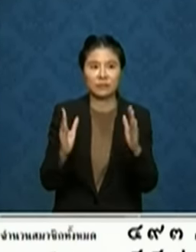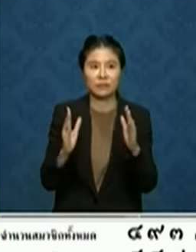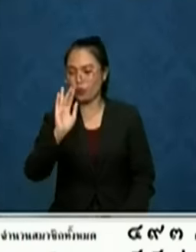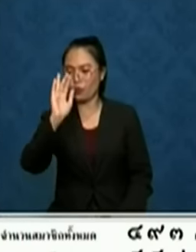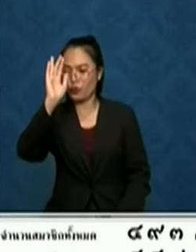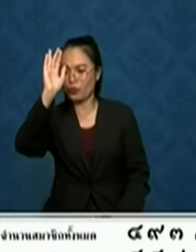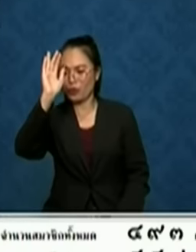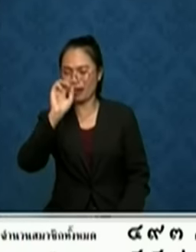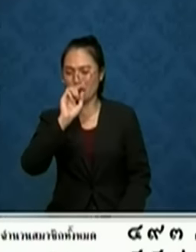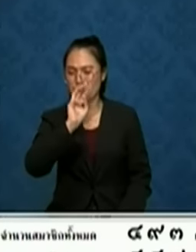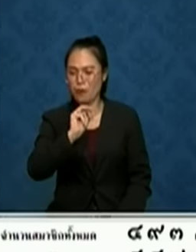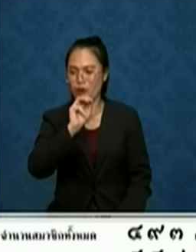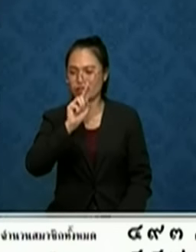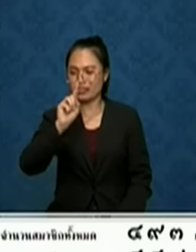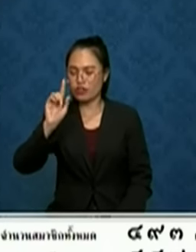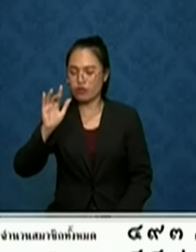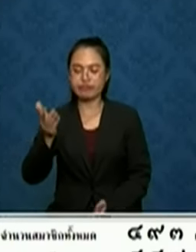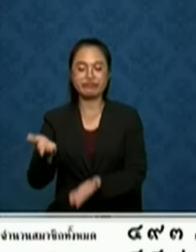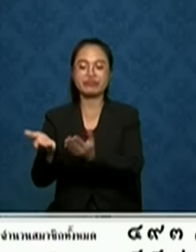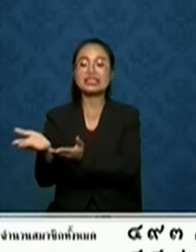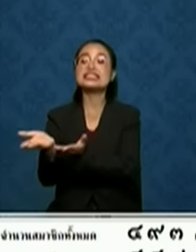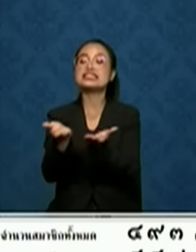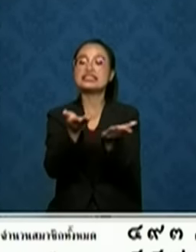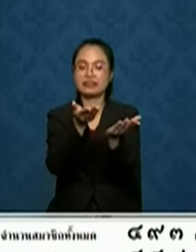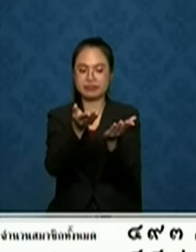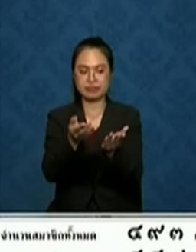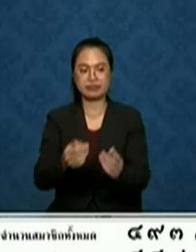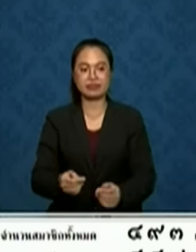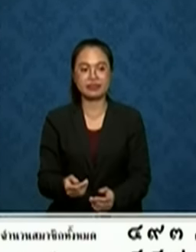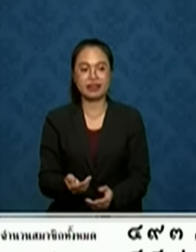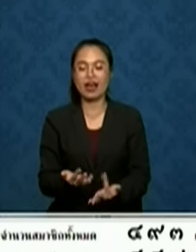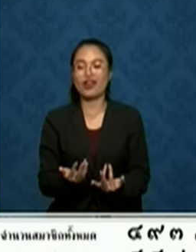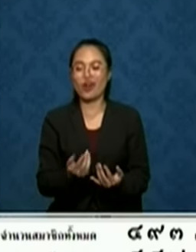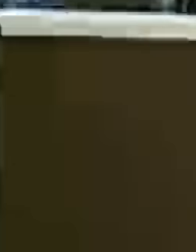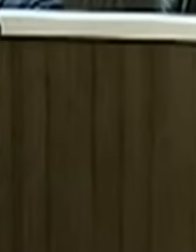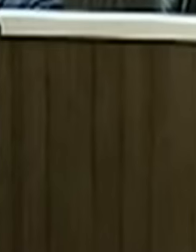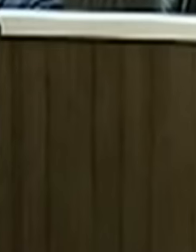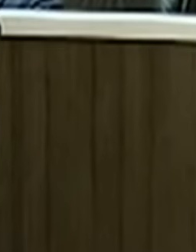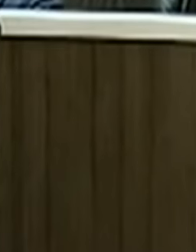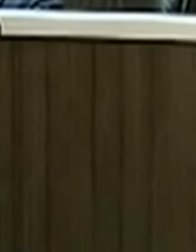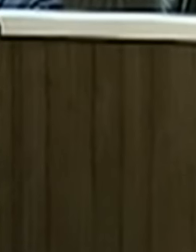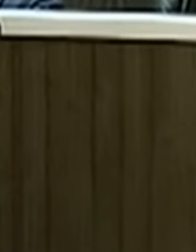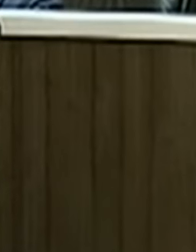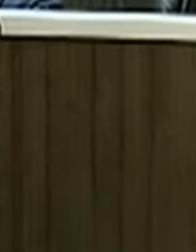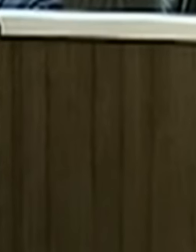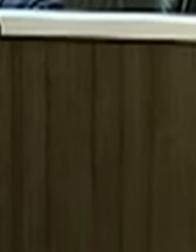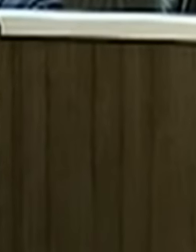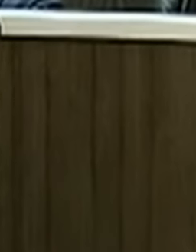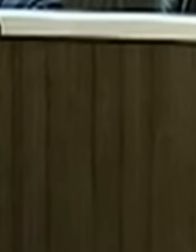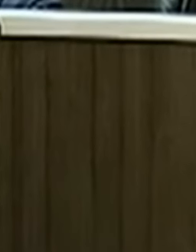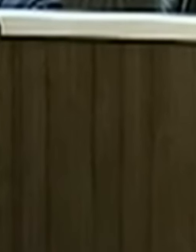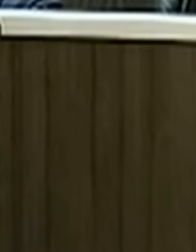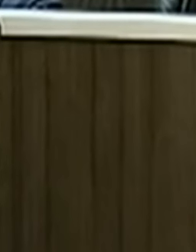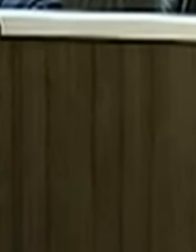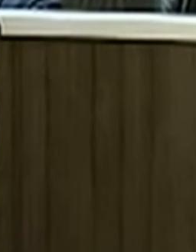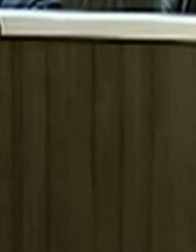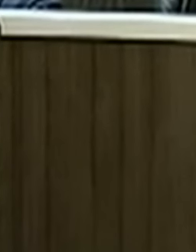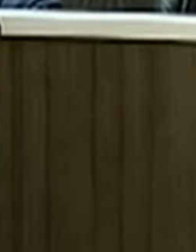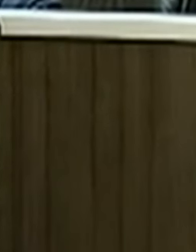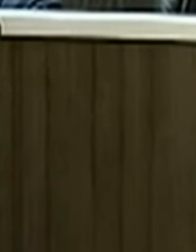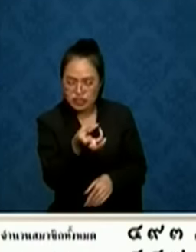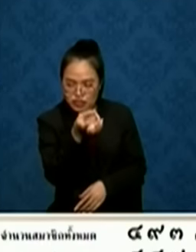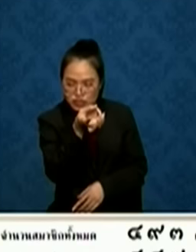แล้วมุมมองมันก็จะกลายเป็นเอ้าตกลงพรรคเพื่อไทยจะเป็นรวมกับพรรคประชาชนในการผลักดันกฎหมายนี้หรือเปล่ามันจะกลายเป็นนัยยะทางการเมือง